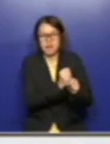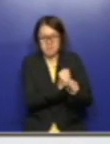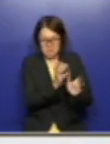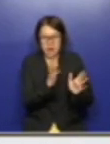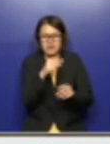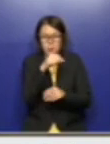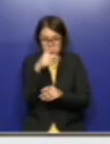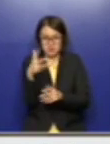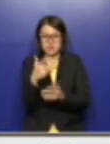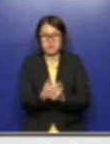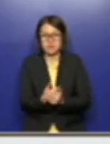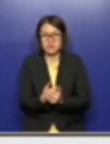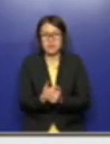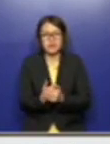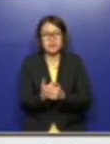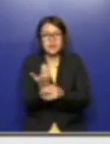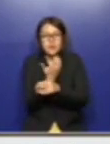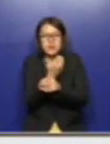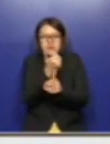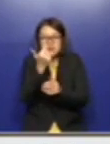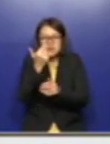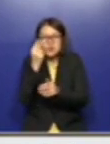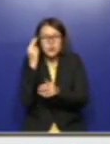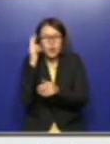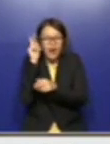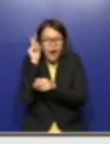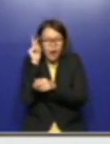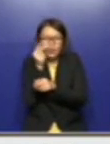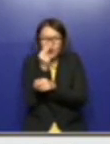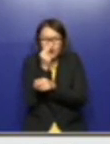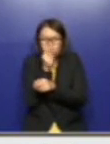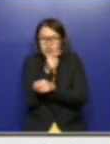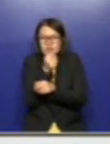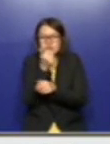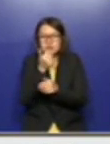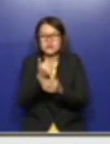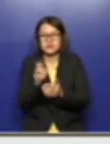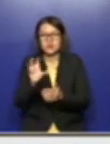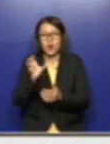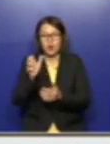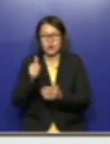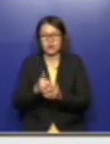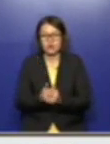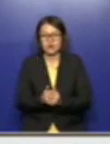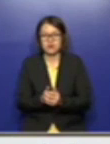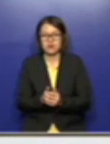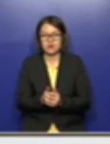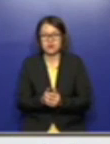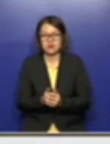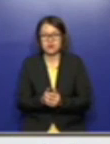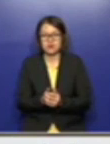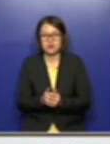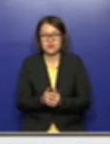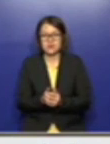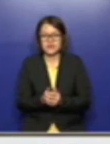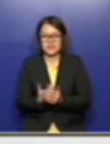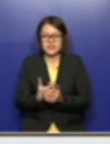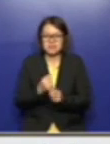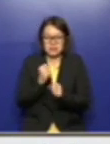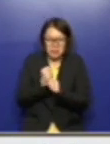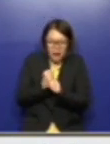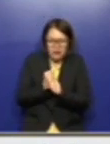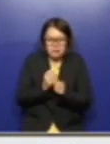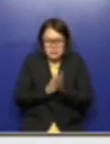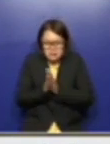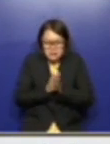แต่ท่านไปดูสถานีโทรทัศน์ช่องอื่นครับสื่อมวลชนที่อื่นๆครับรีดไขมันกันจนกระทั่งน้ำตาร่วงกันไปทั้งกองบร